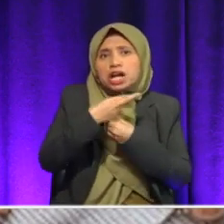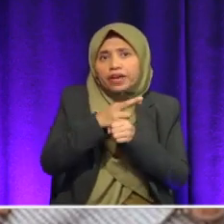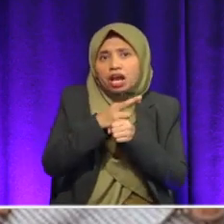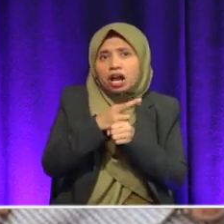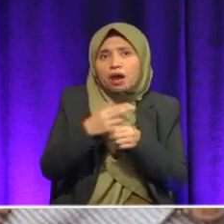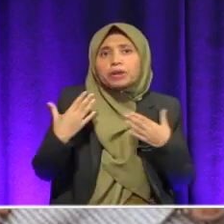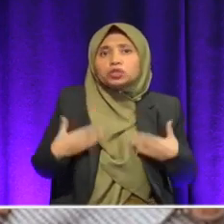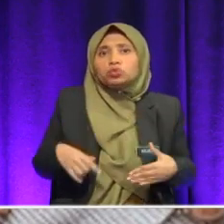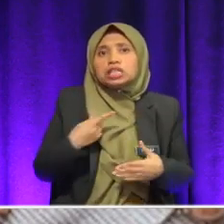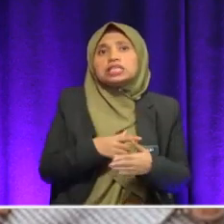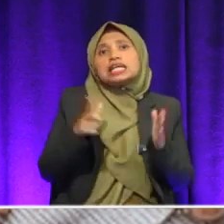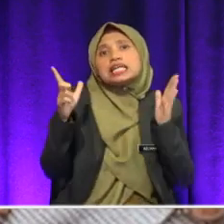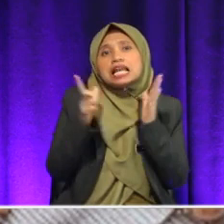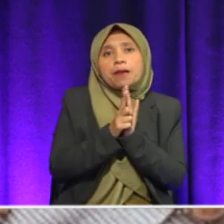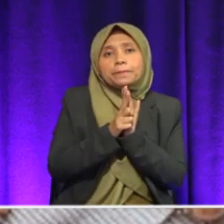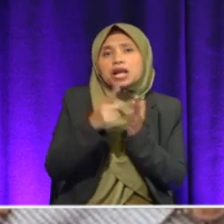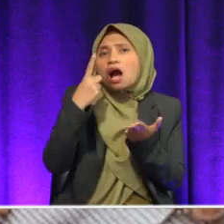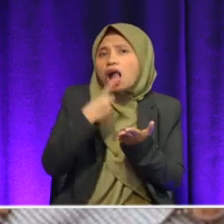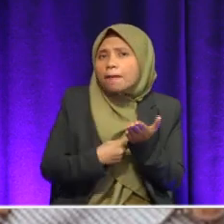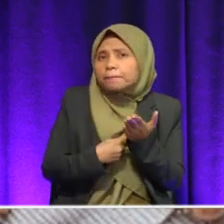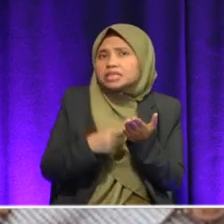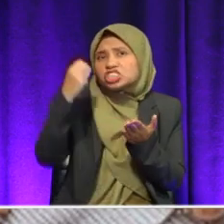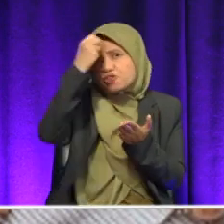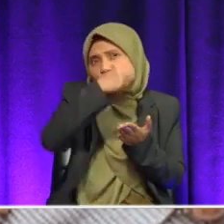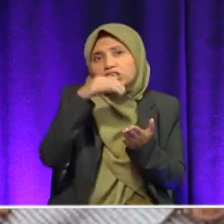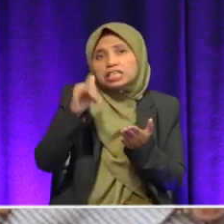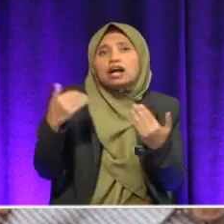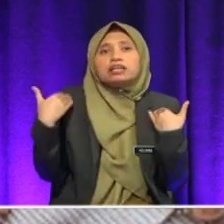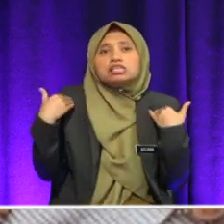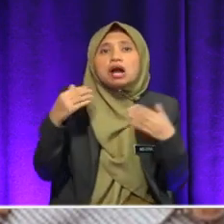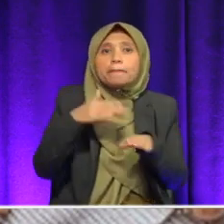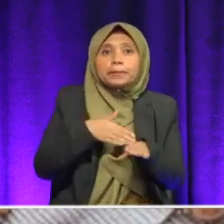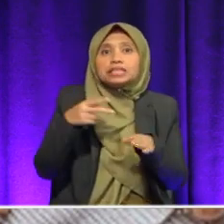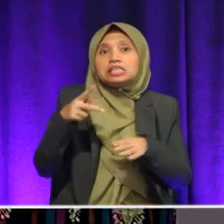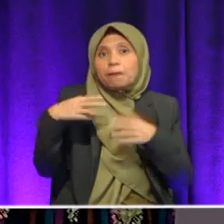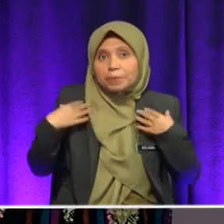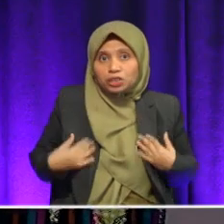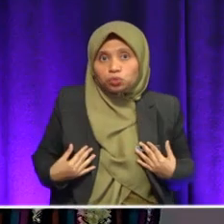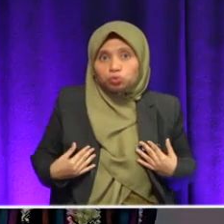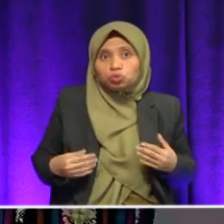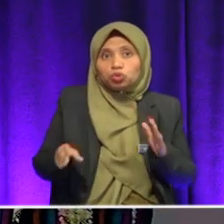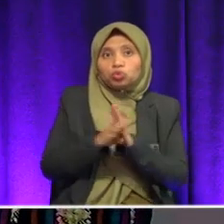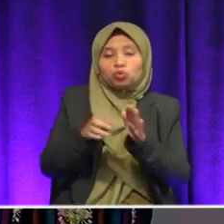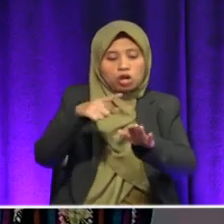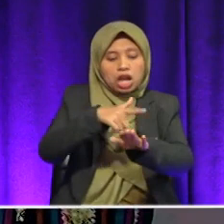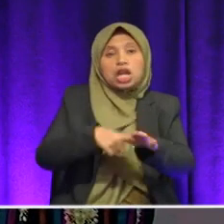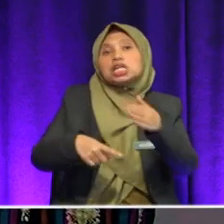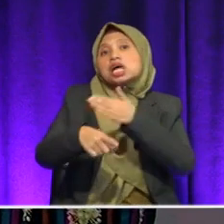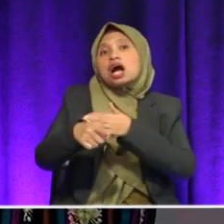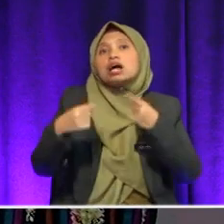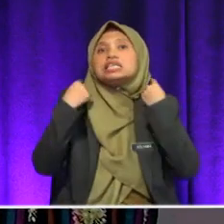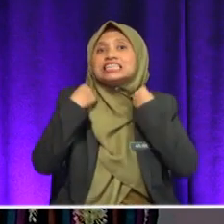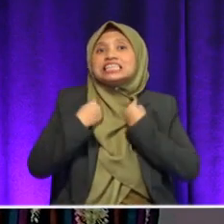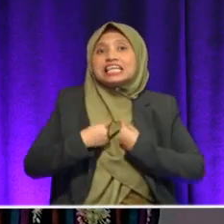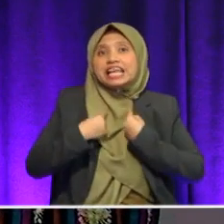bukan juga Apakah ciri yang ada pada pakaian tersebut ciri ini termasuklah lengan garis leher